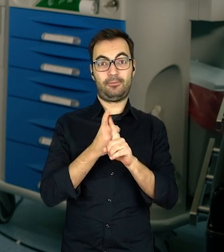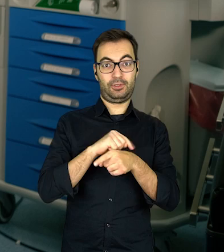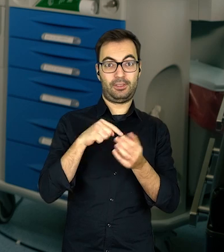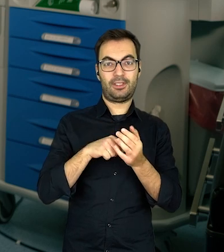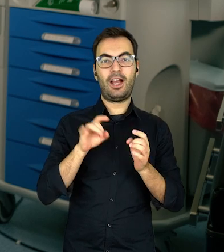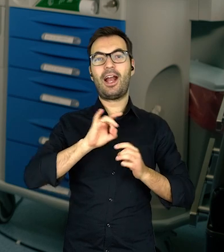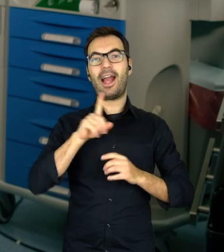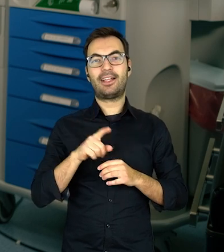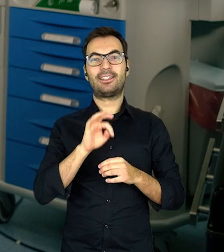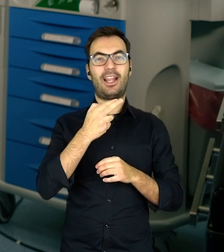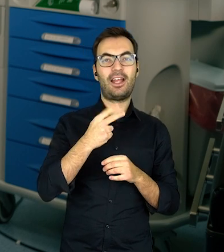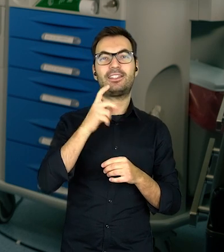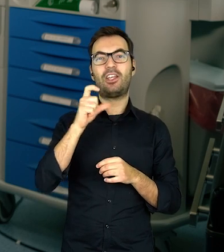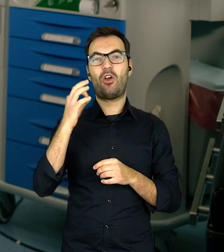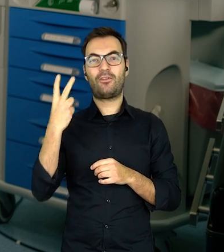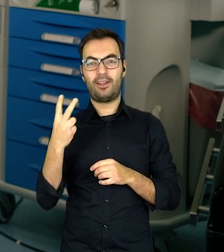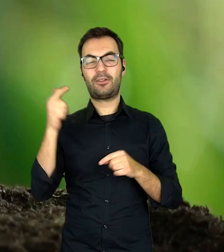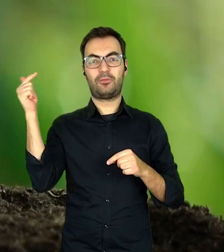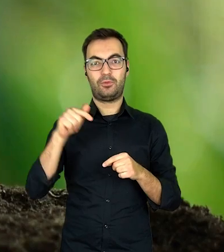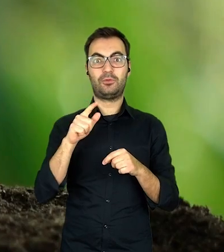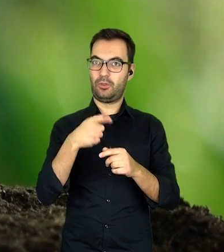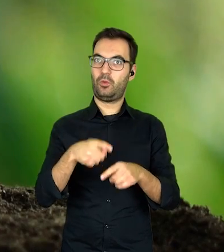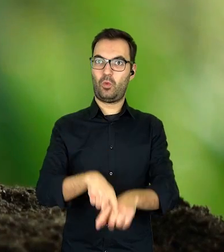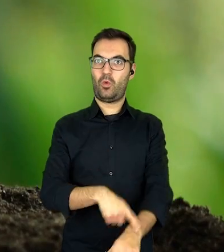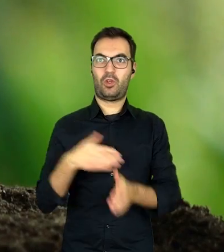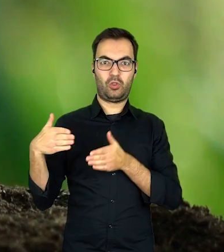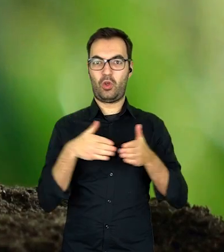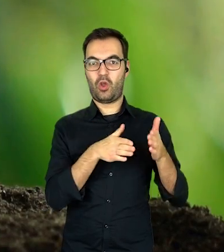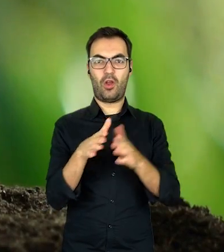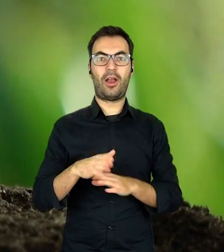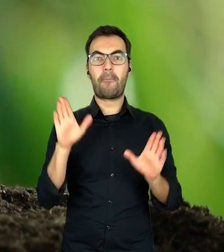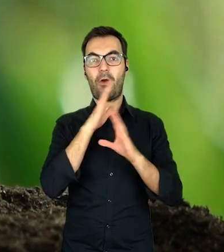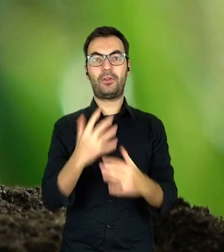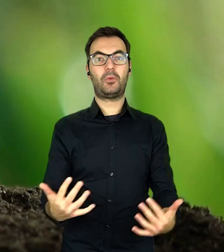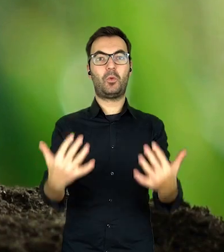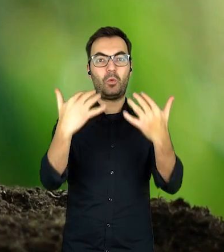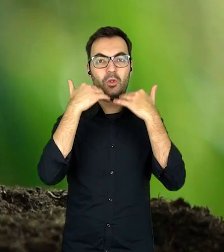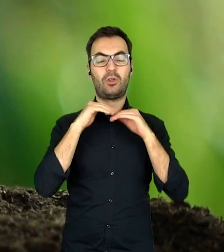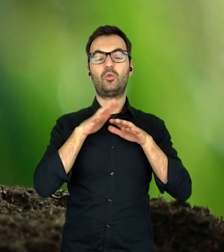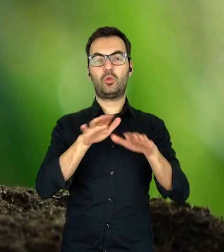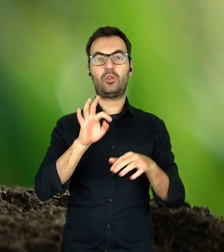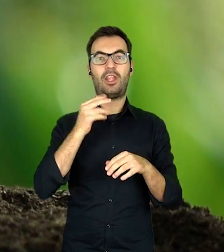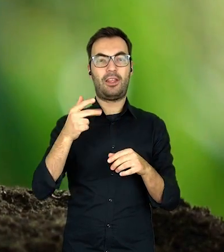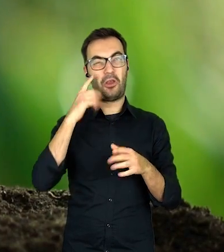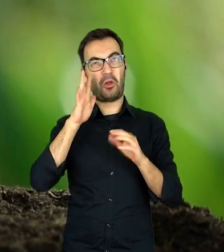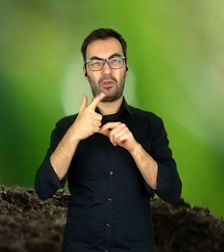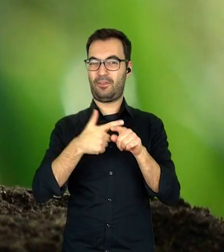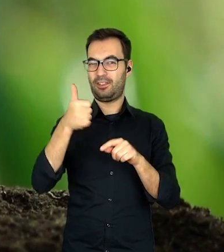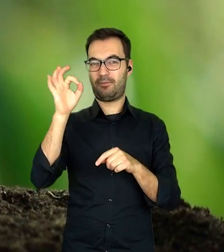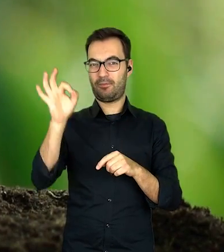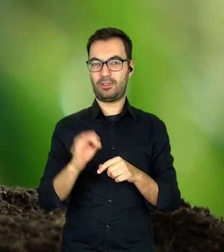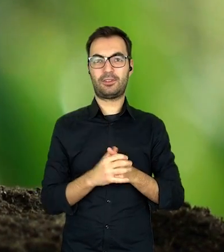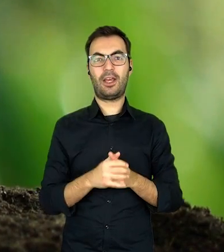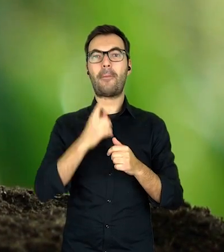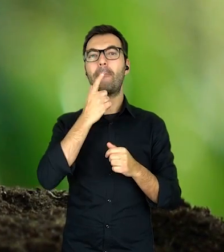tlen i dwutlenek węgla muszą przebyć dość długą drogę. W powietrzu, którym oddychamy, jest bardzo dużo tlenu, około 21%. I bardzo